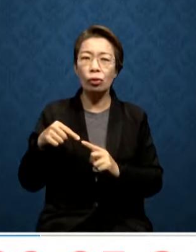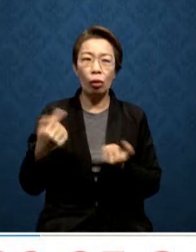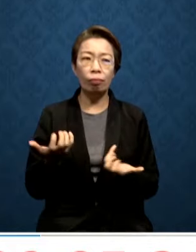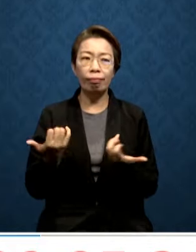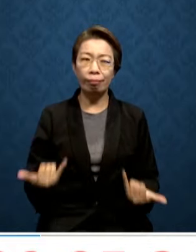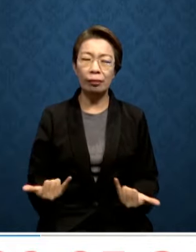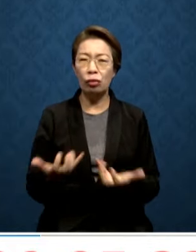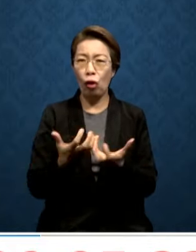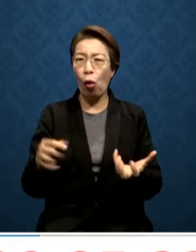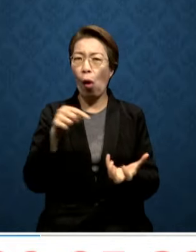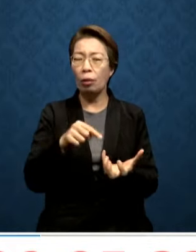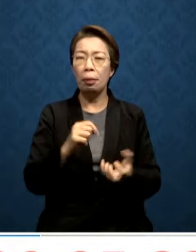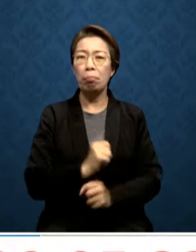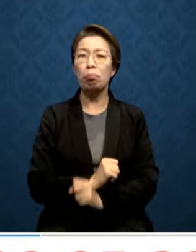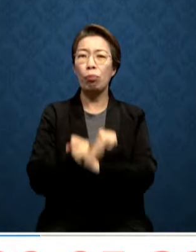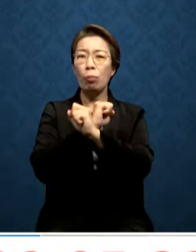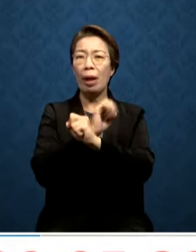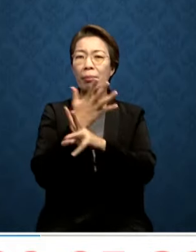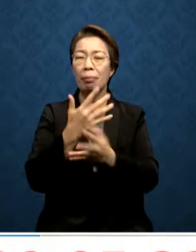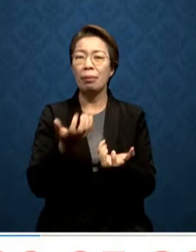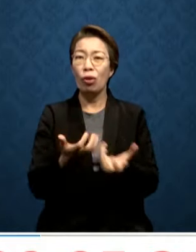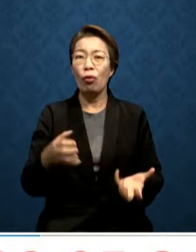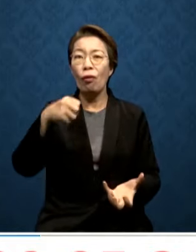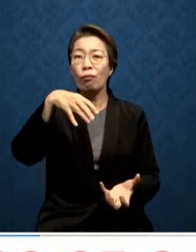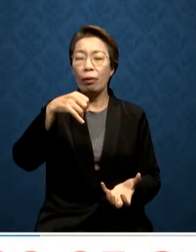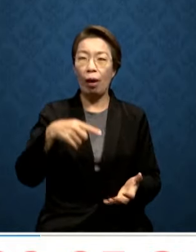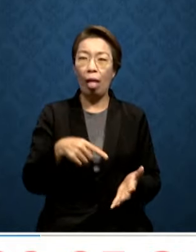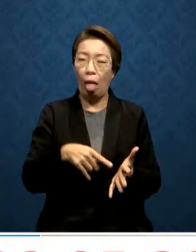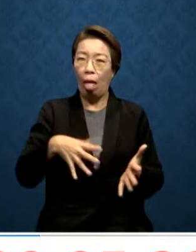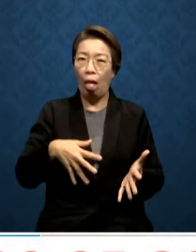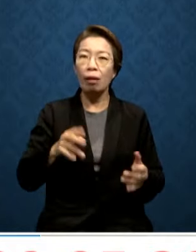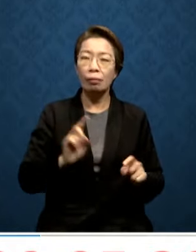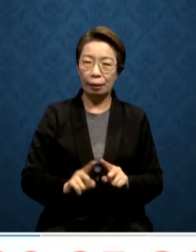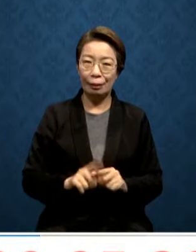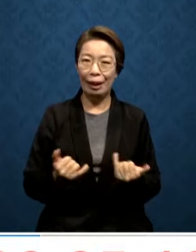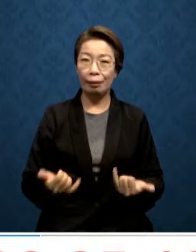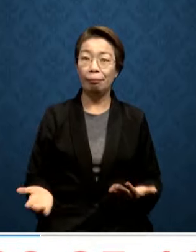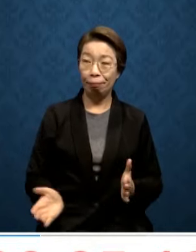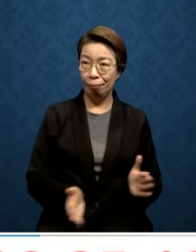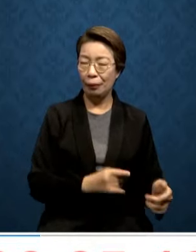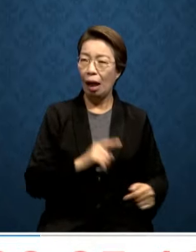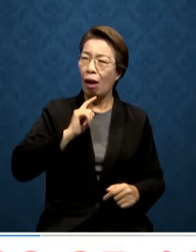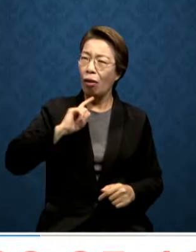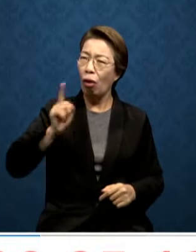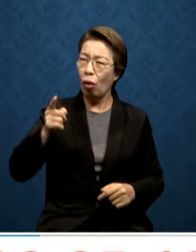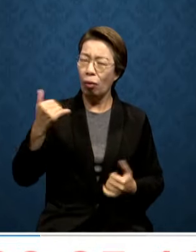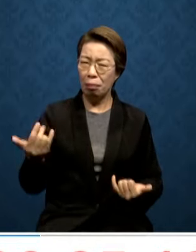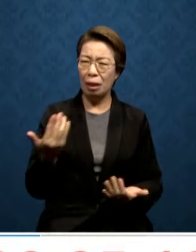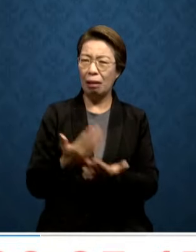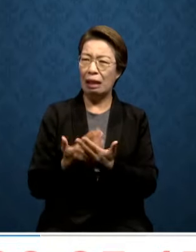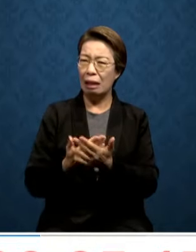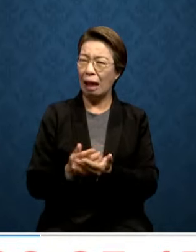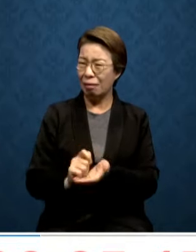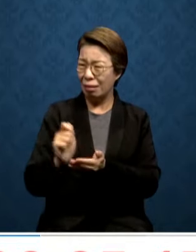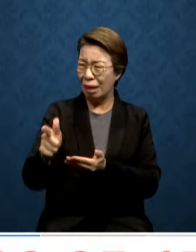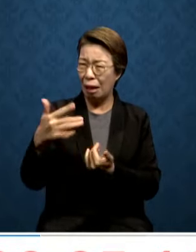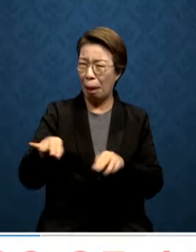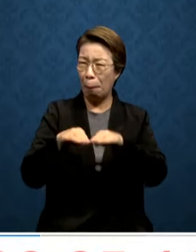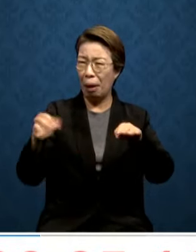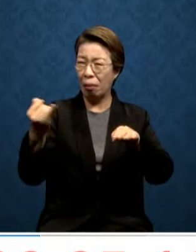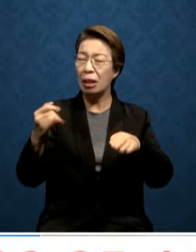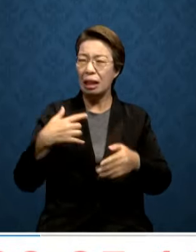องไม่ปลอดภัยอย่างเช่นเครื่องใช้ไฟฟ้าที่พูดถึงคดีการร้องเรียนนะครับแล้วก็ขอคืนเงินกับสินค้าที่ไม่ได้มาตรฐ